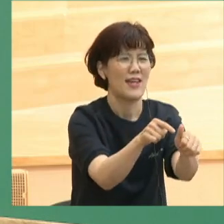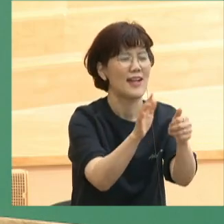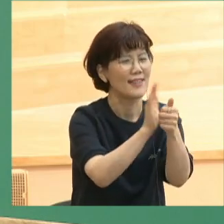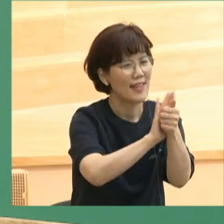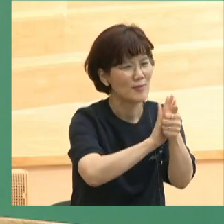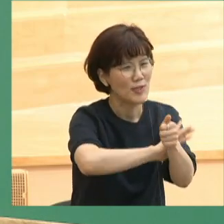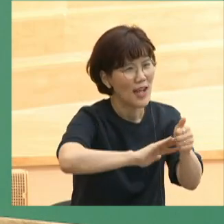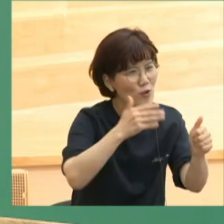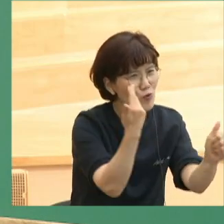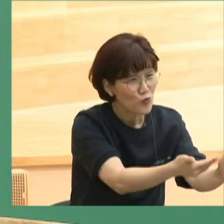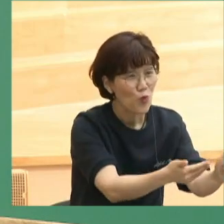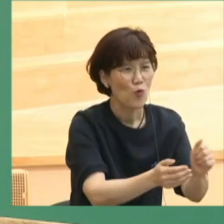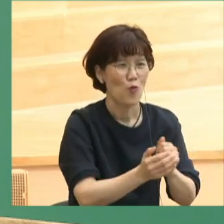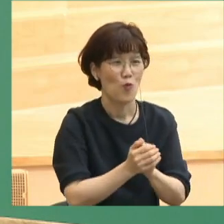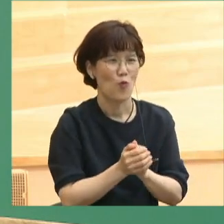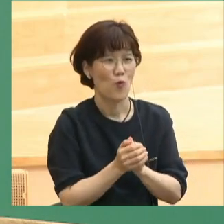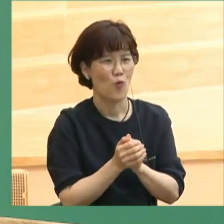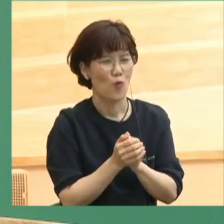대접도 잘하고,